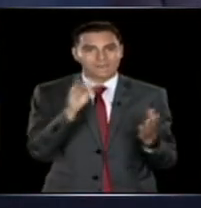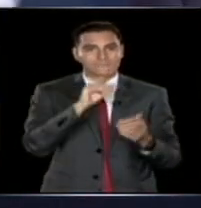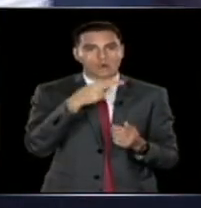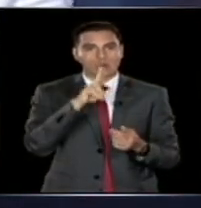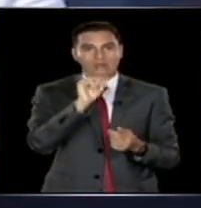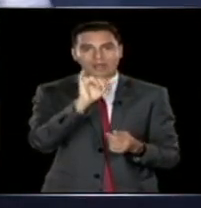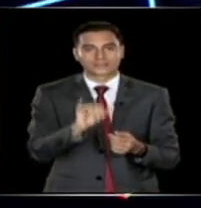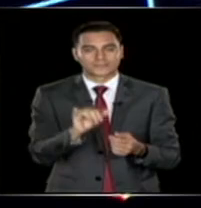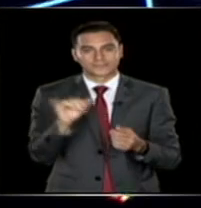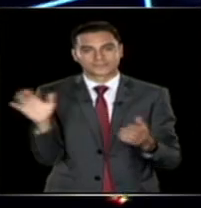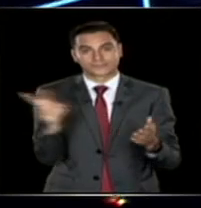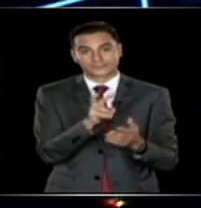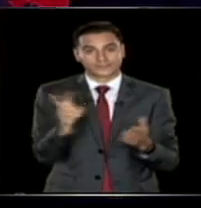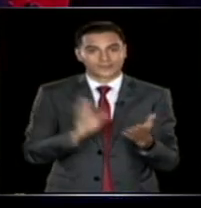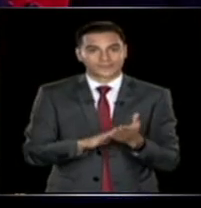وسلمى، برافو عليك.